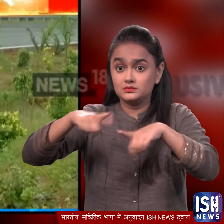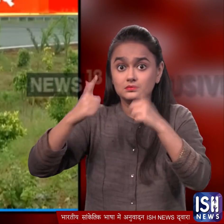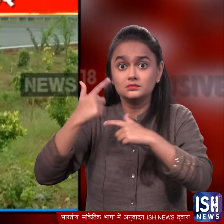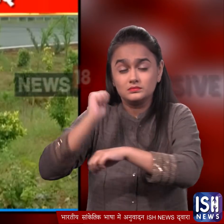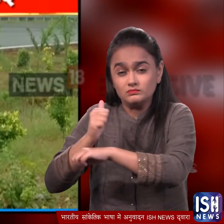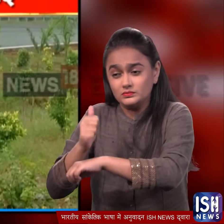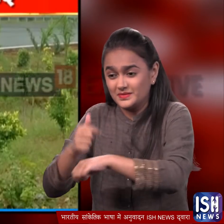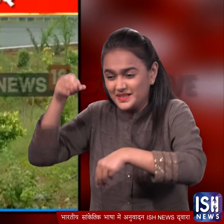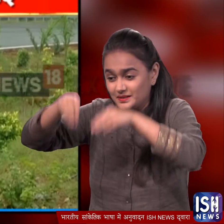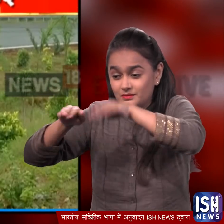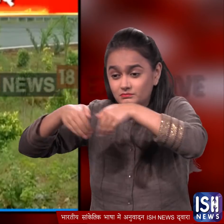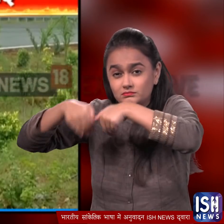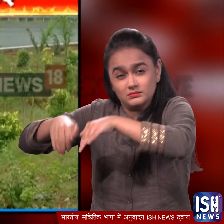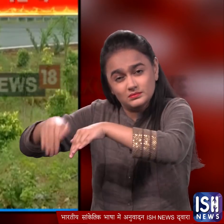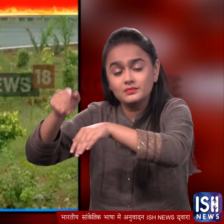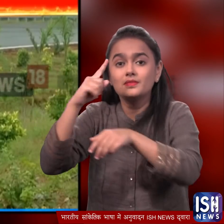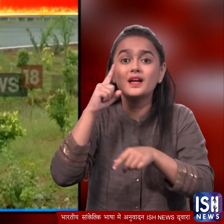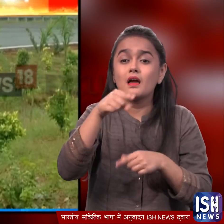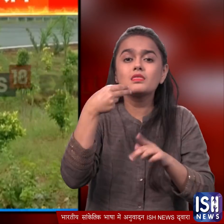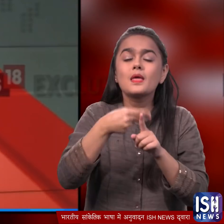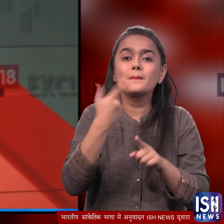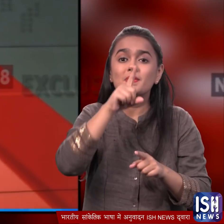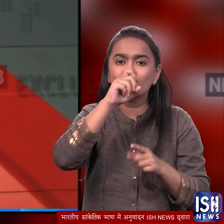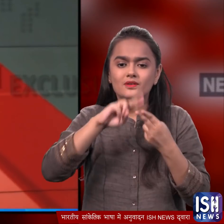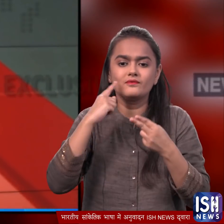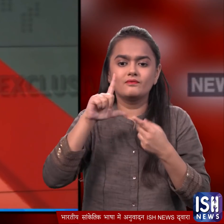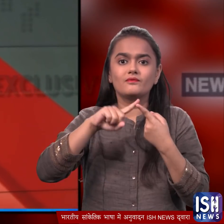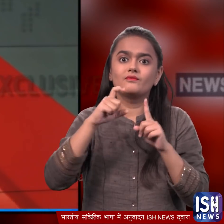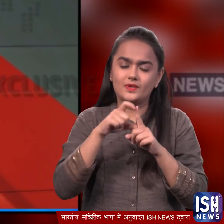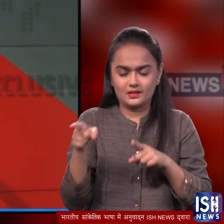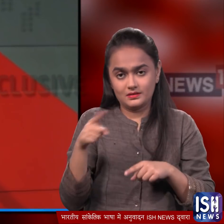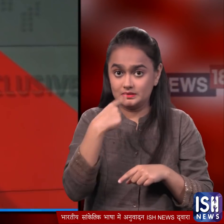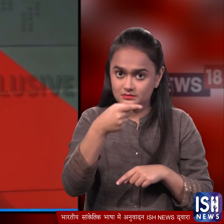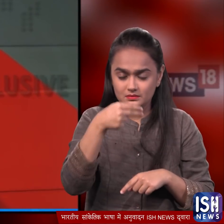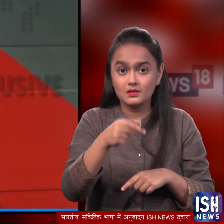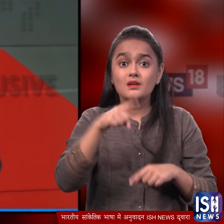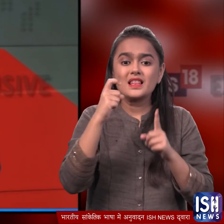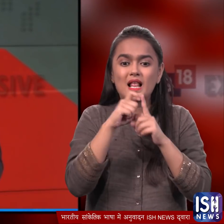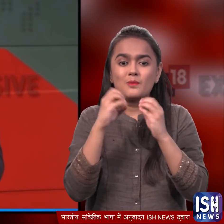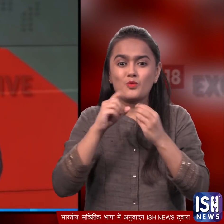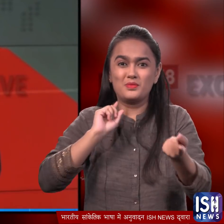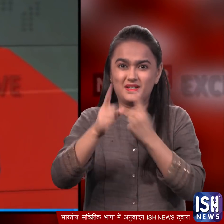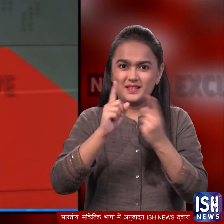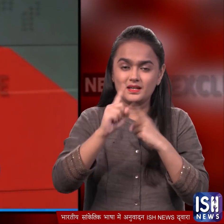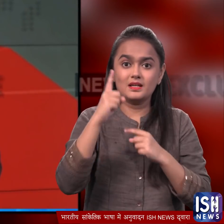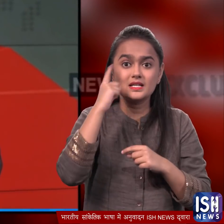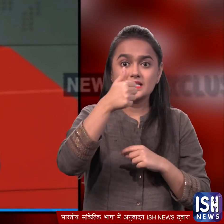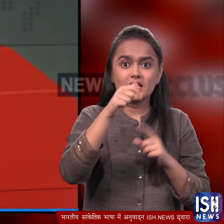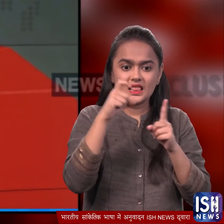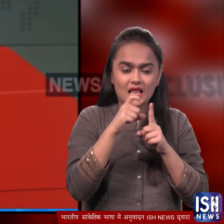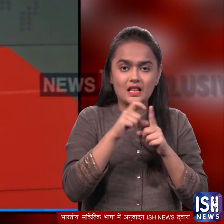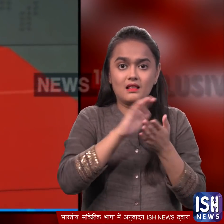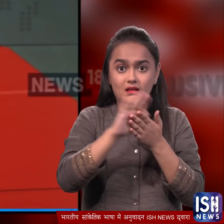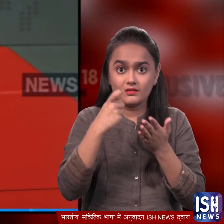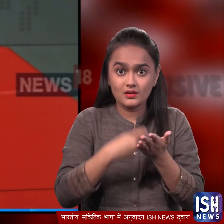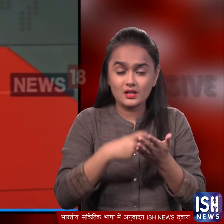जाएंगे, इसलिए इसे ग्रीन फील्ड एक्सप्रेसवे भी कहा जा रहा है। 100 बात की एक बात यह कि दिल्ली मुंबई एक्सप्रेसवे देश के 6 राज्यों